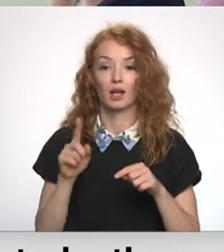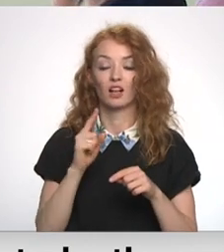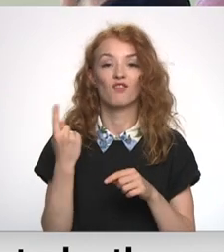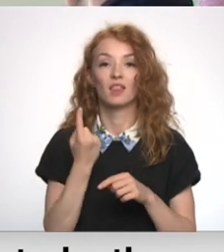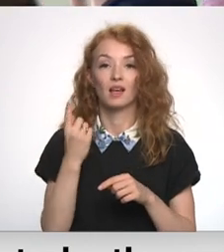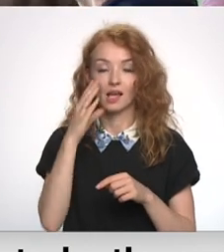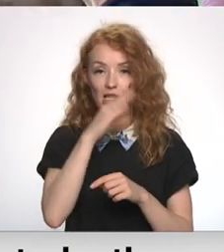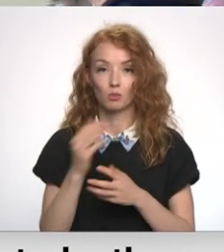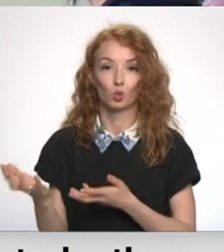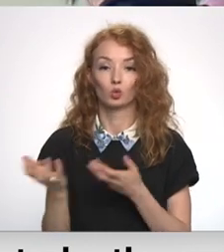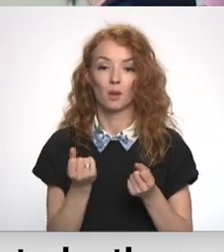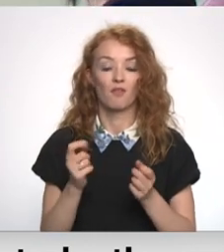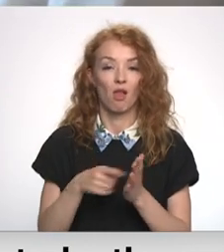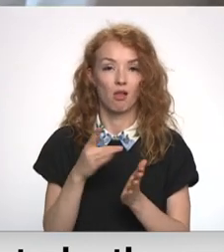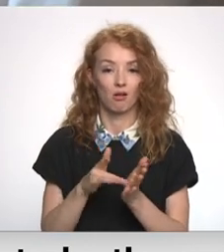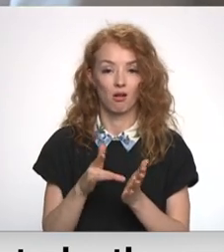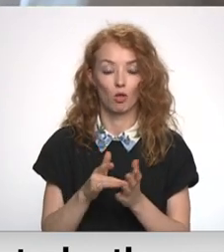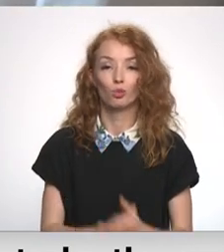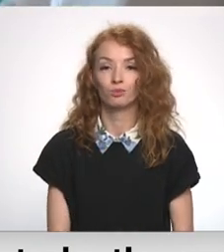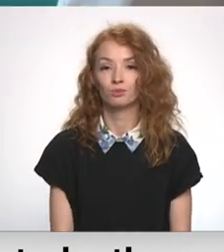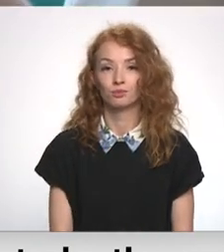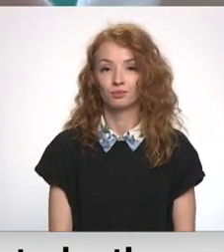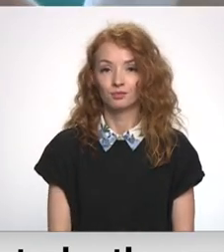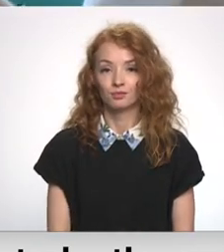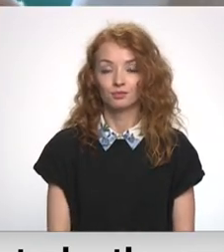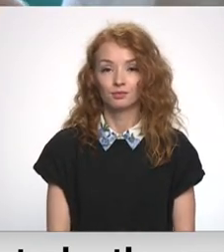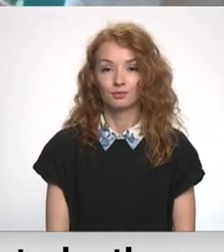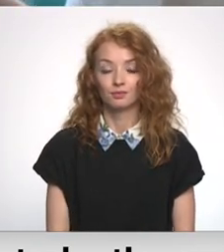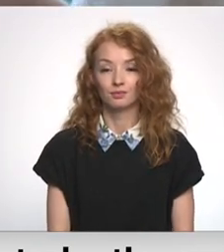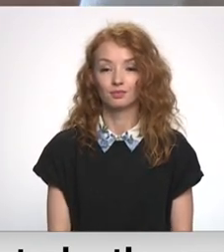ir vienīgā iespēja uzņemt vēl kādu. Gonda Pūrnieciņš, Žodziņš, Kurzemes televīzija.